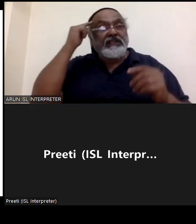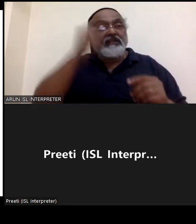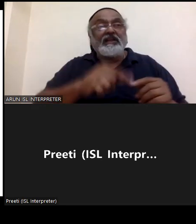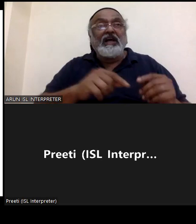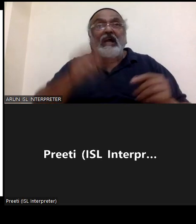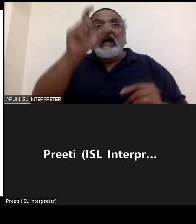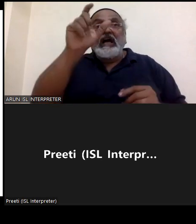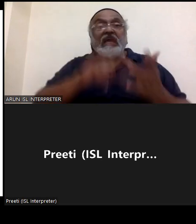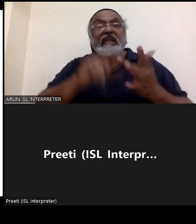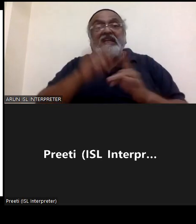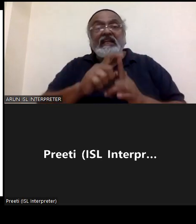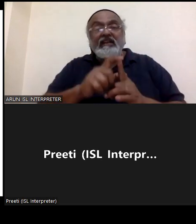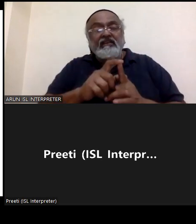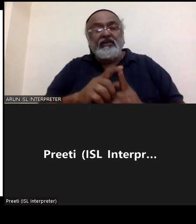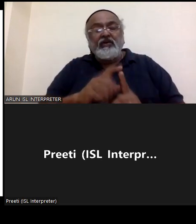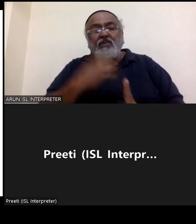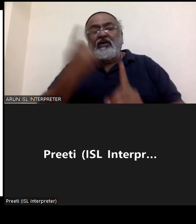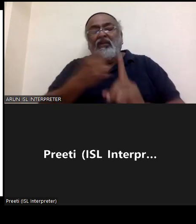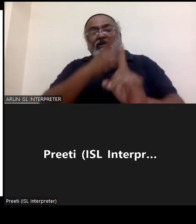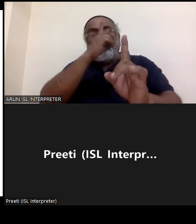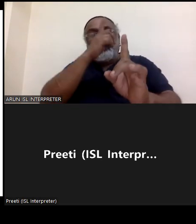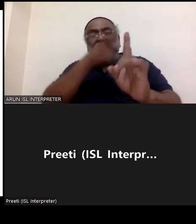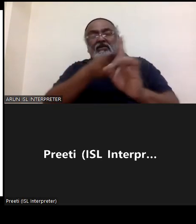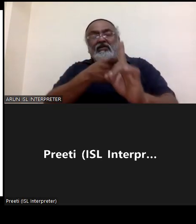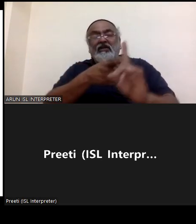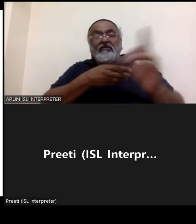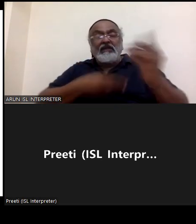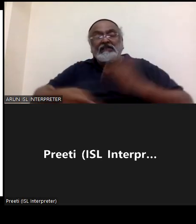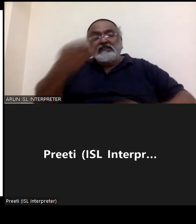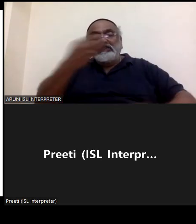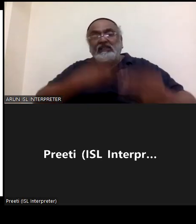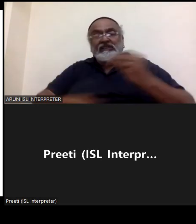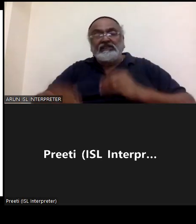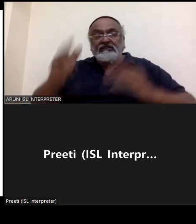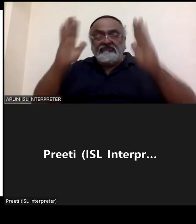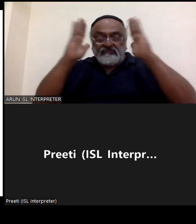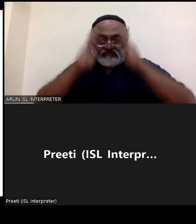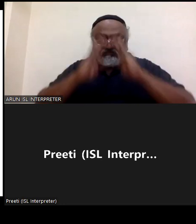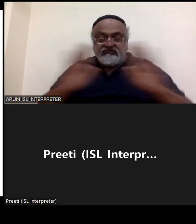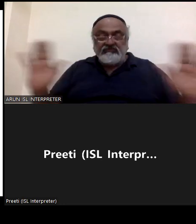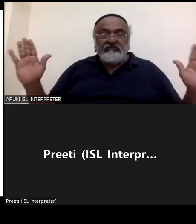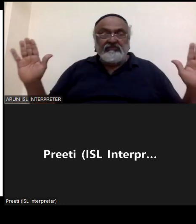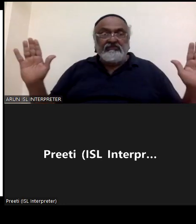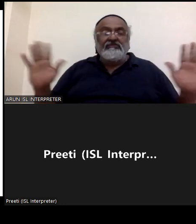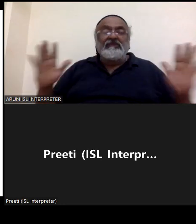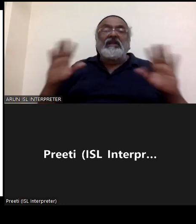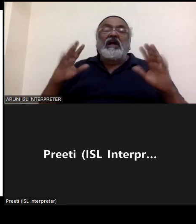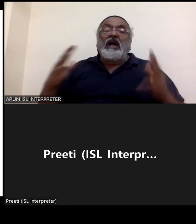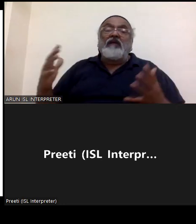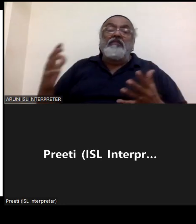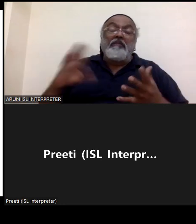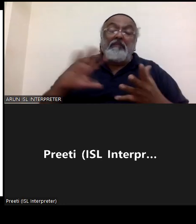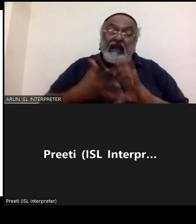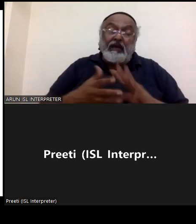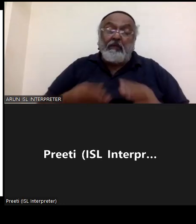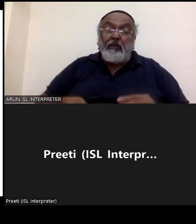sole purpose of business is to make profits. The sole purpose of business is to accumulate surplus.